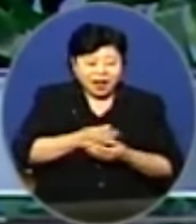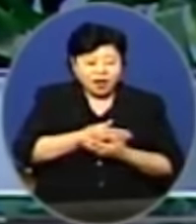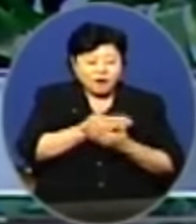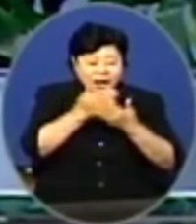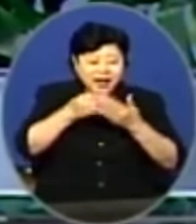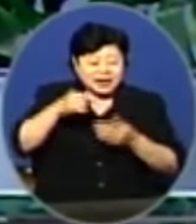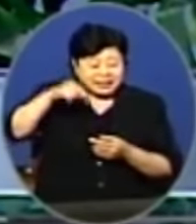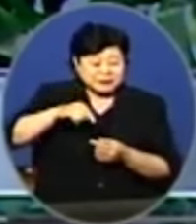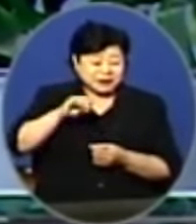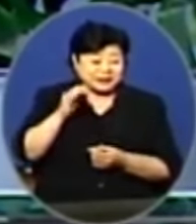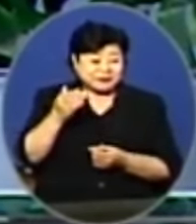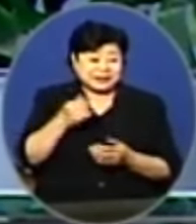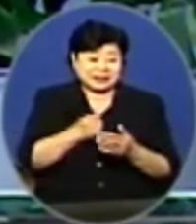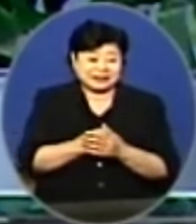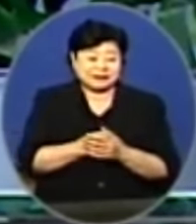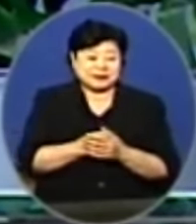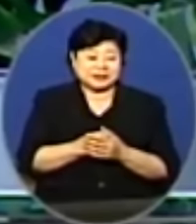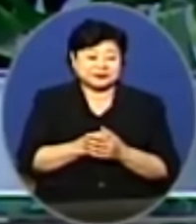것입니다. 그러므로